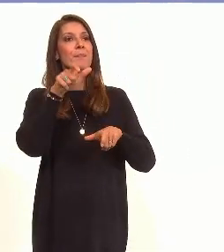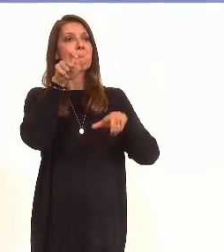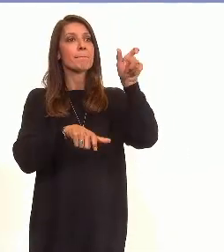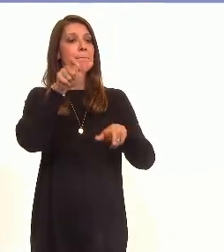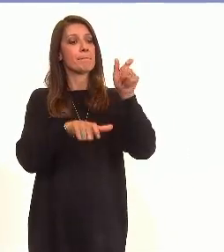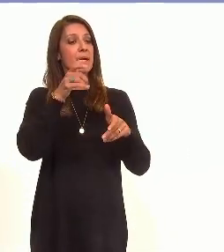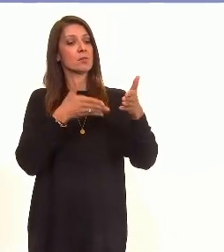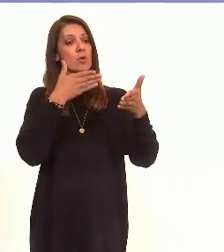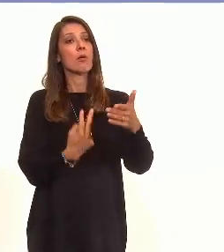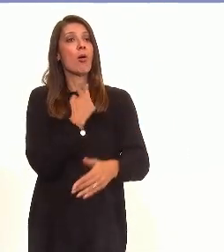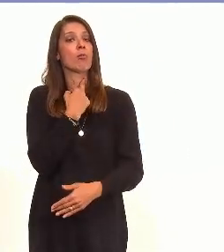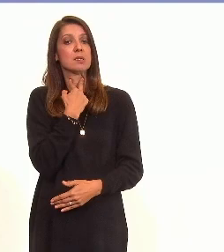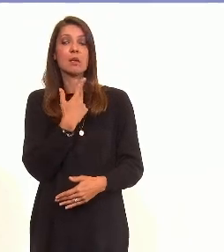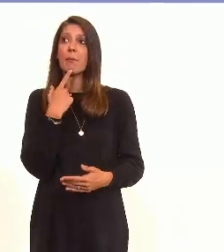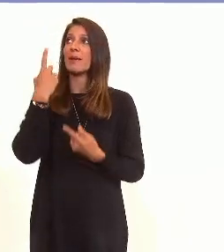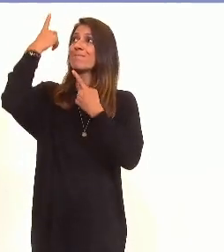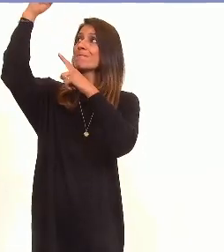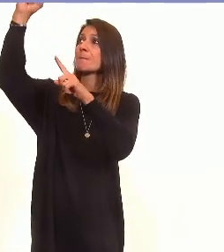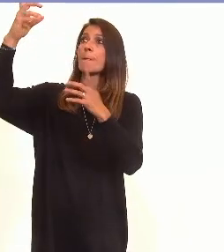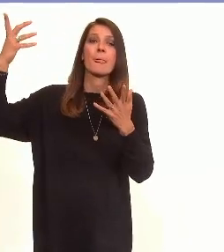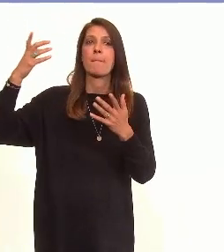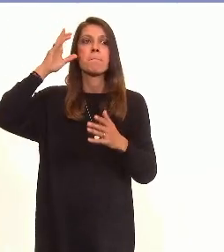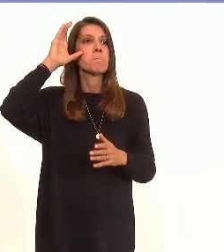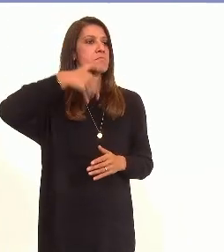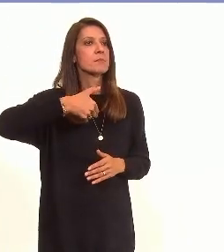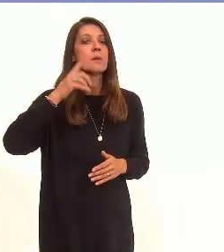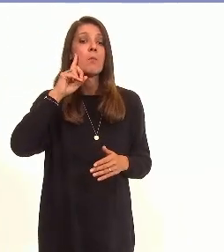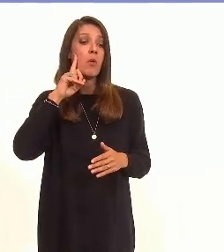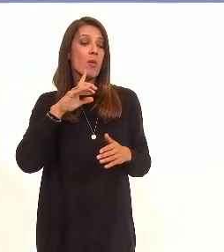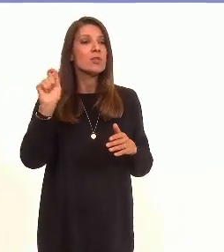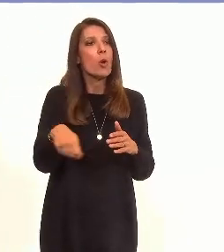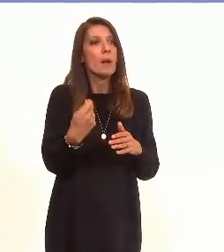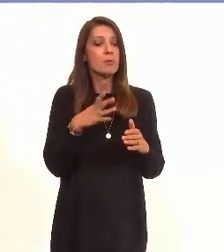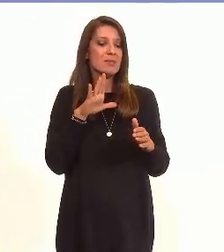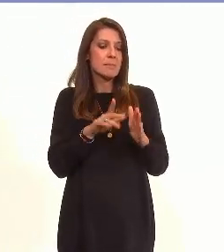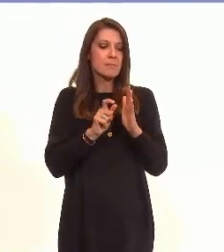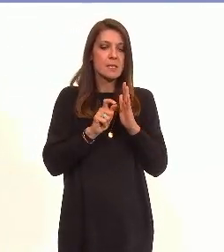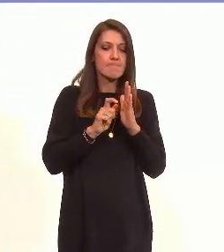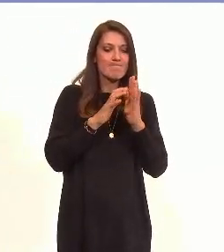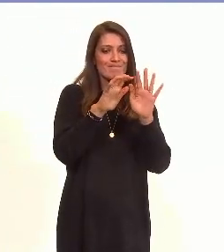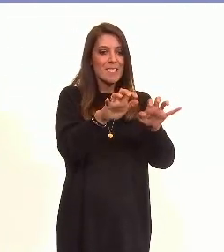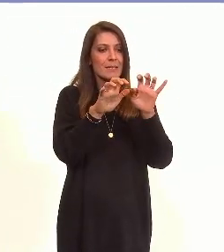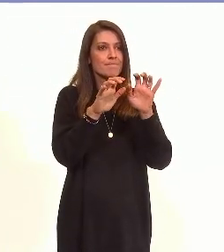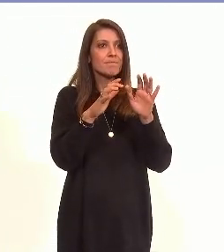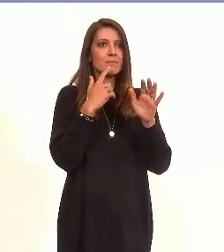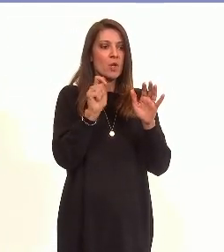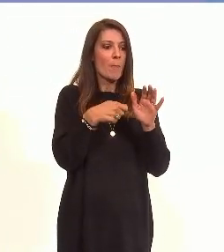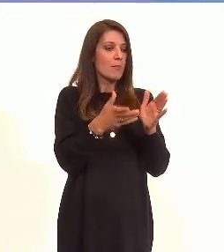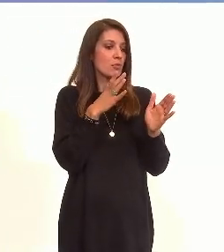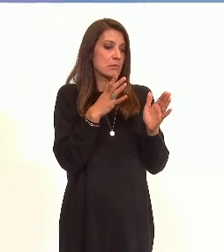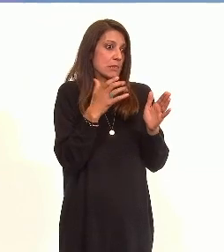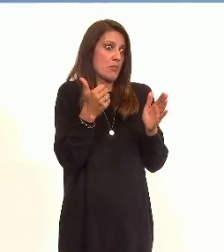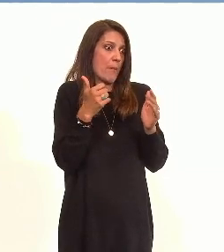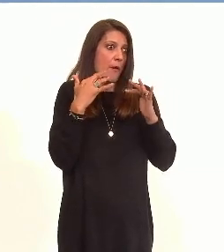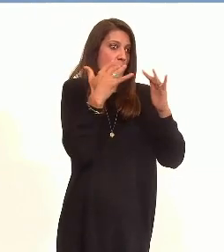réussi ou n'ont pas pu se faire entendre parce qu'elles se situaient dans des segments administratifs qui étaient très éloignés de là où elles ont habituellement de l'influence. Et